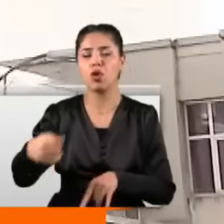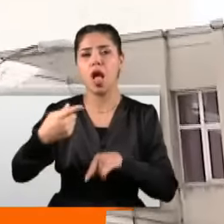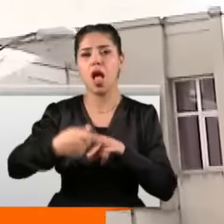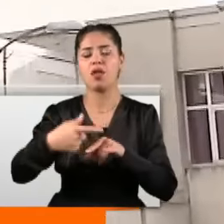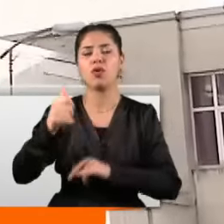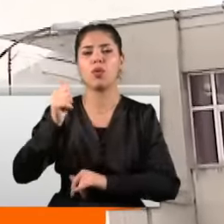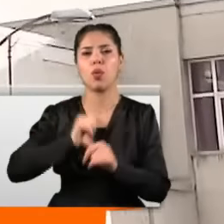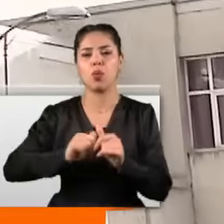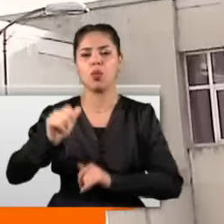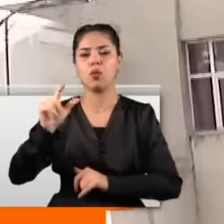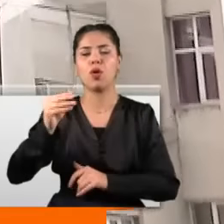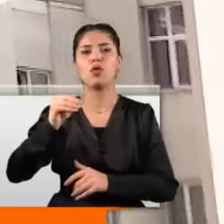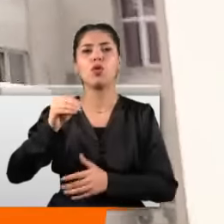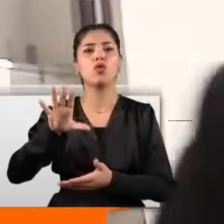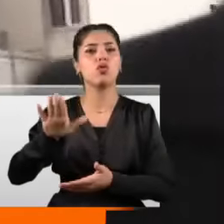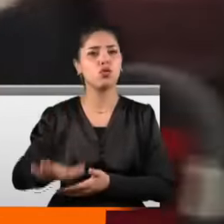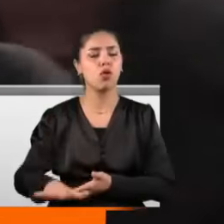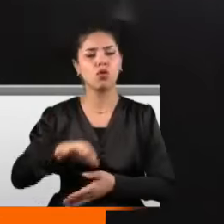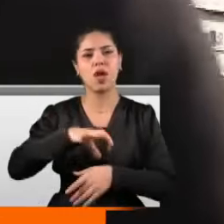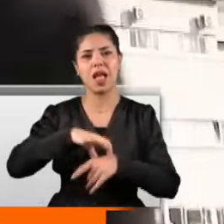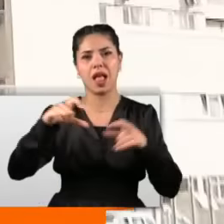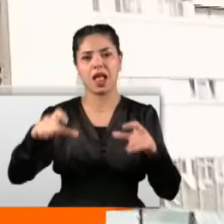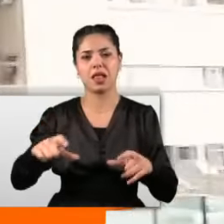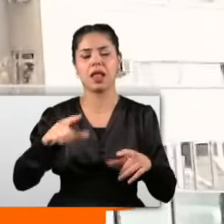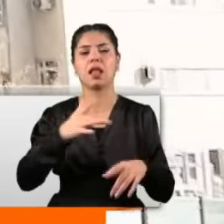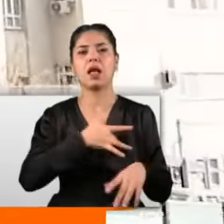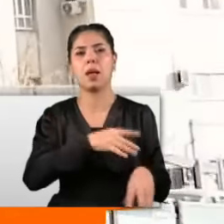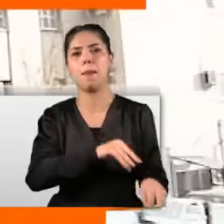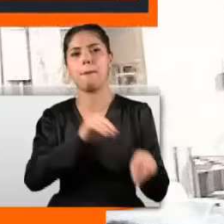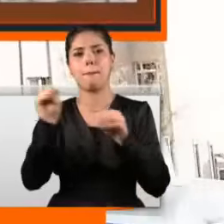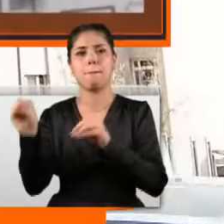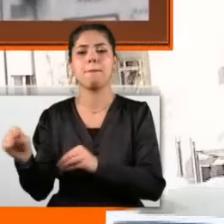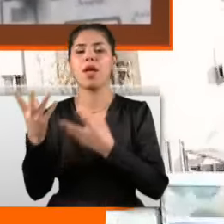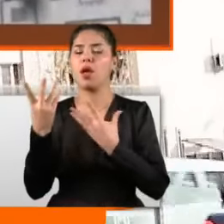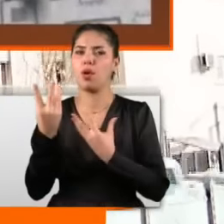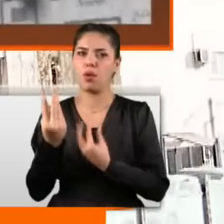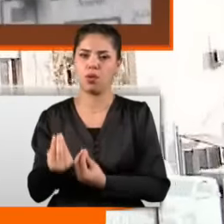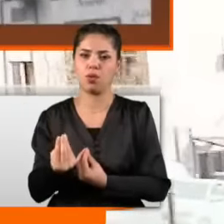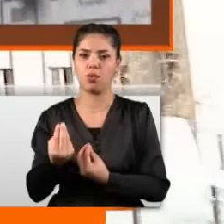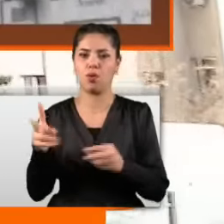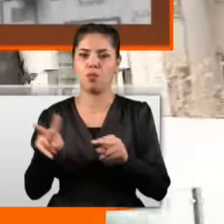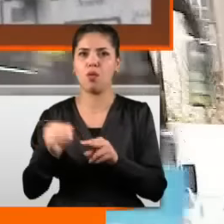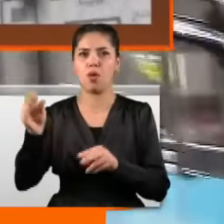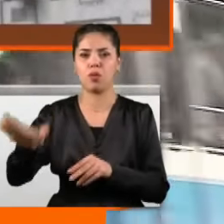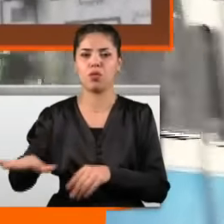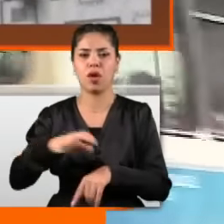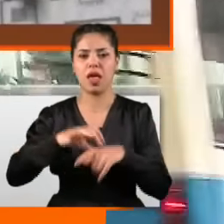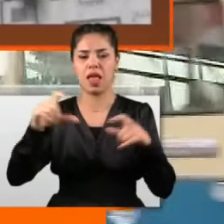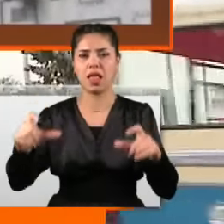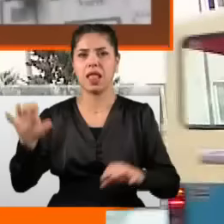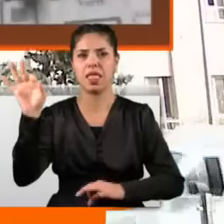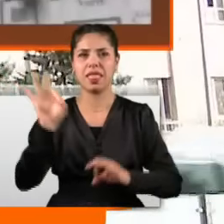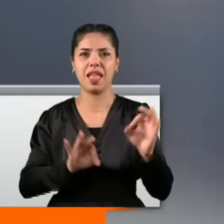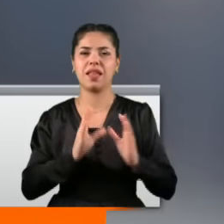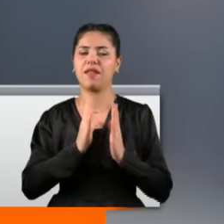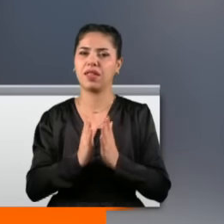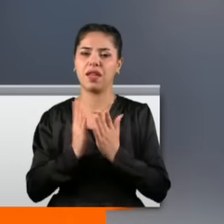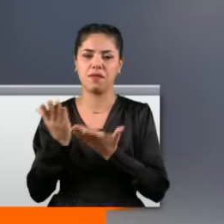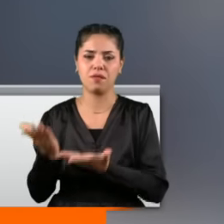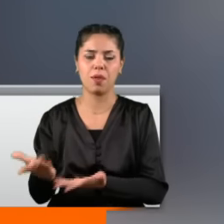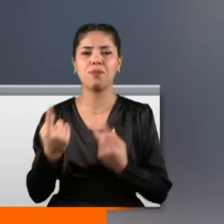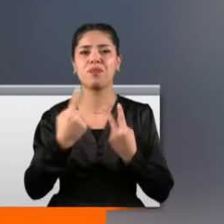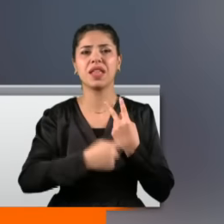Tıp Fakültesi Çocuk Hastanesi'nde başarılı bir nakil operasyonu gerçekleştirildi. Muhammed Berat'ın hastanedeki tedavisi devam ediyor.